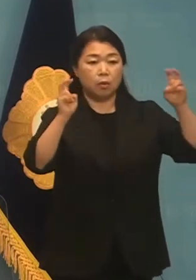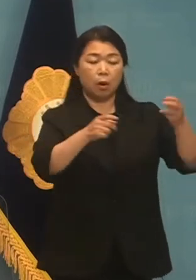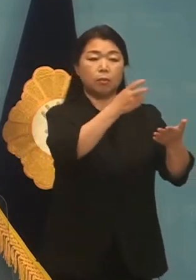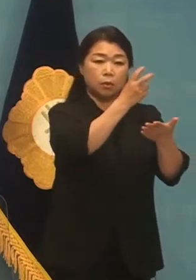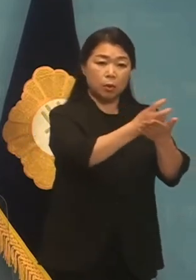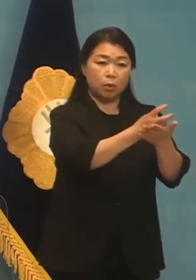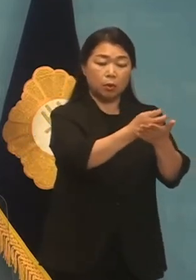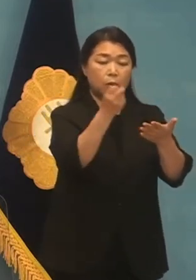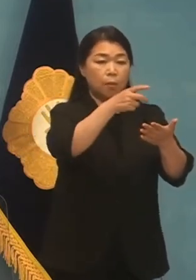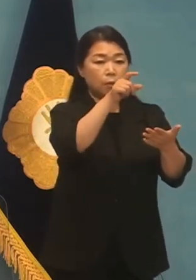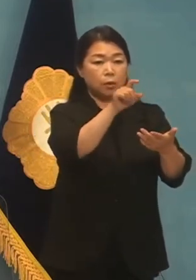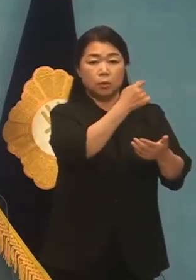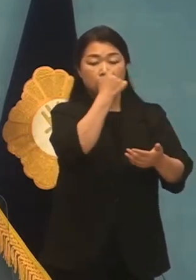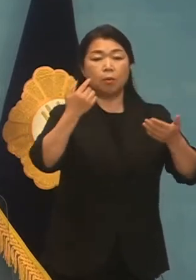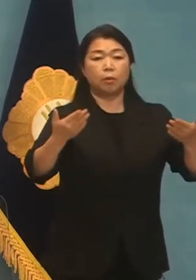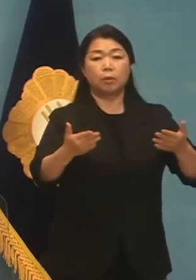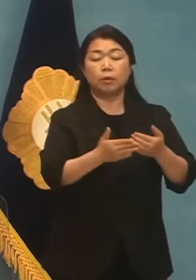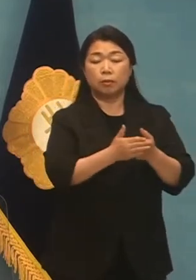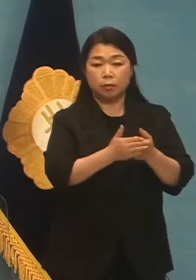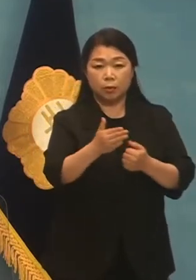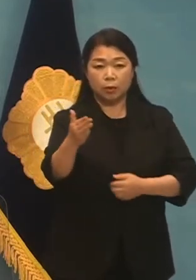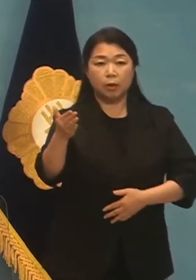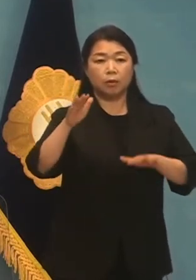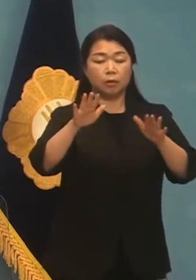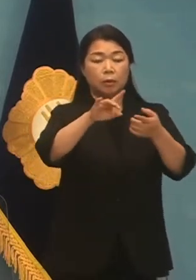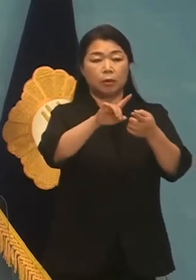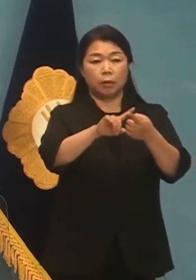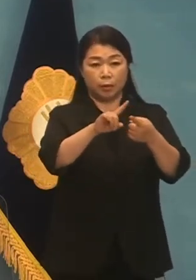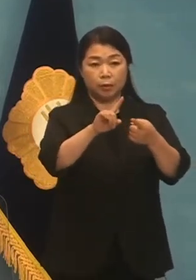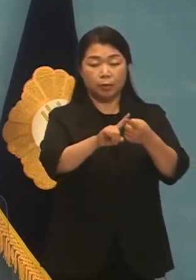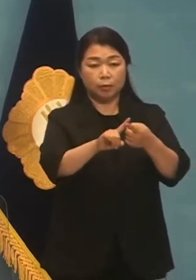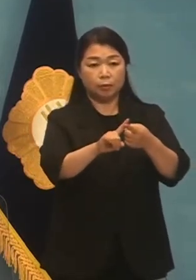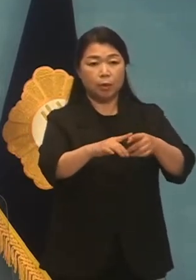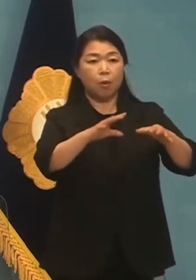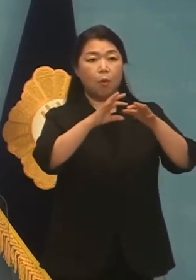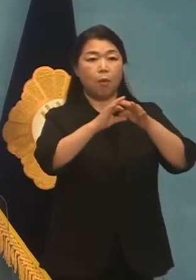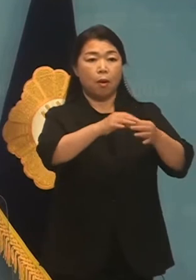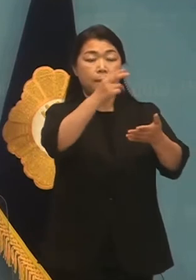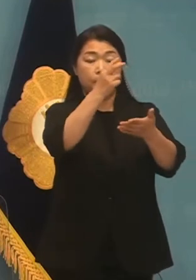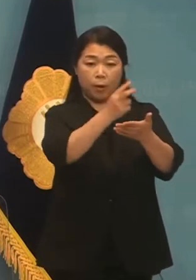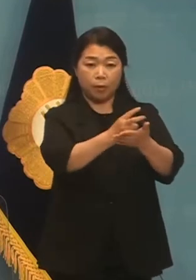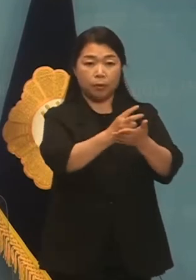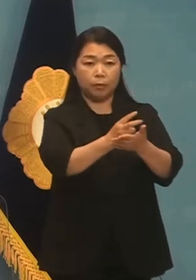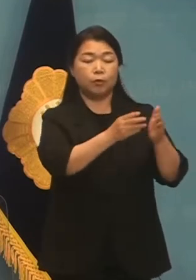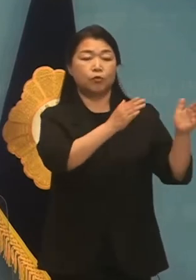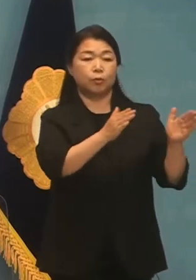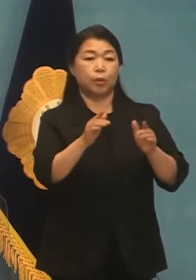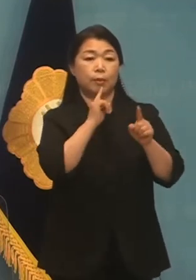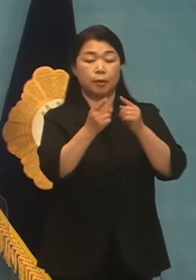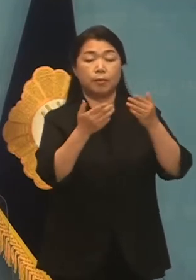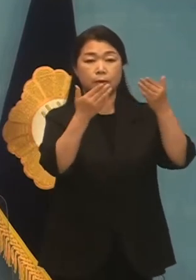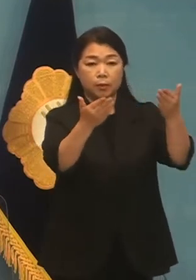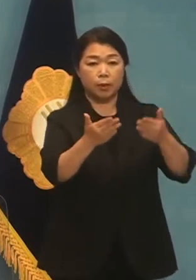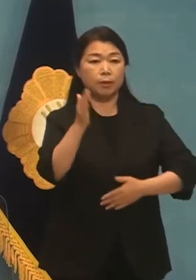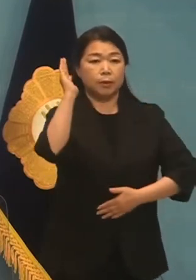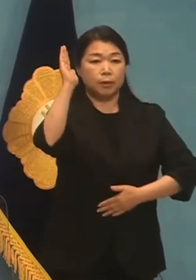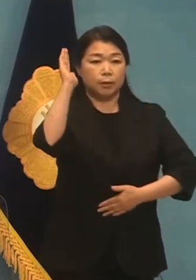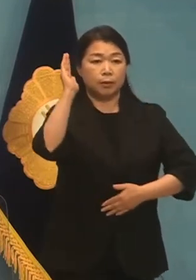법적 근거는 없었습니다. 그렇기 때문에 여기에 대한 관련된 법을 준비했고요.